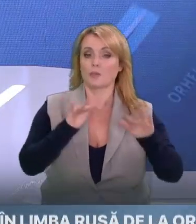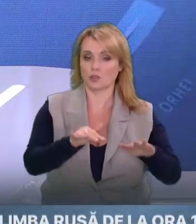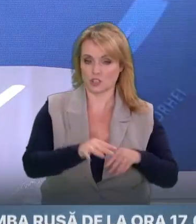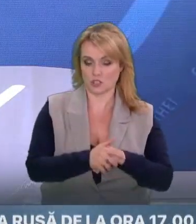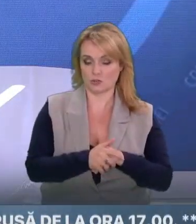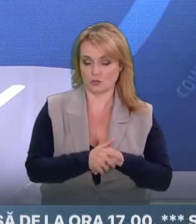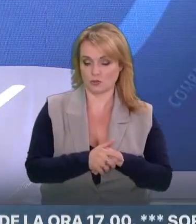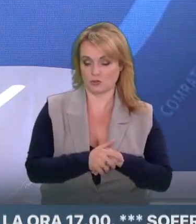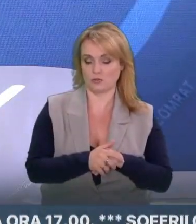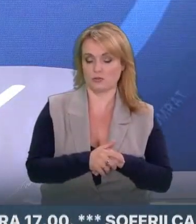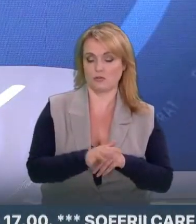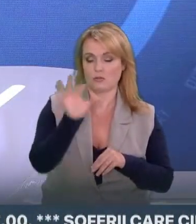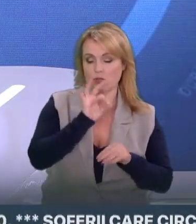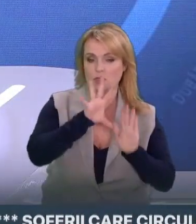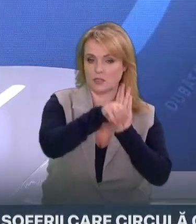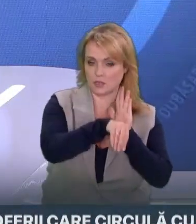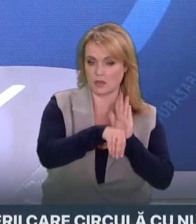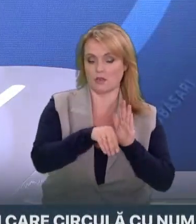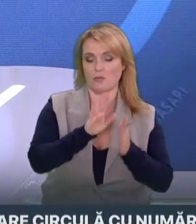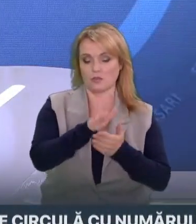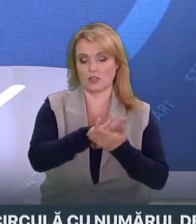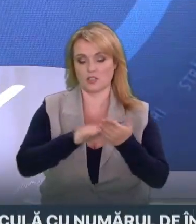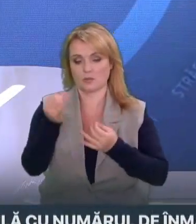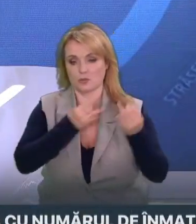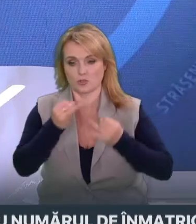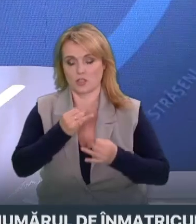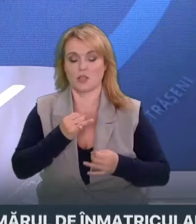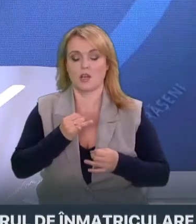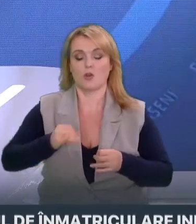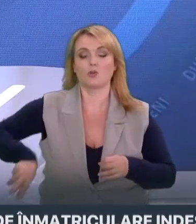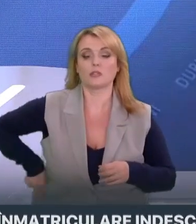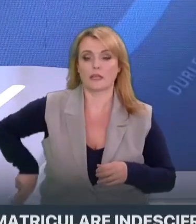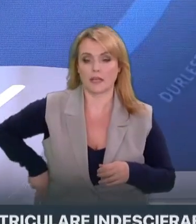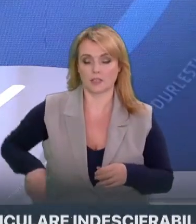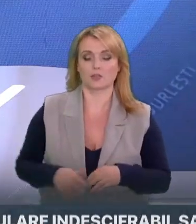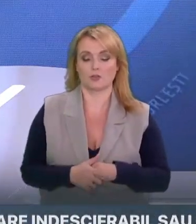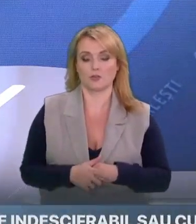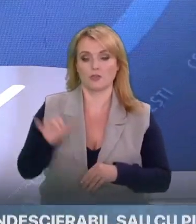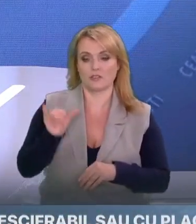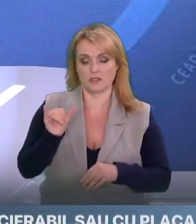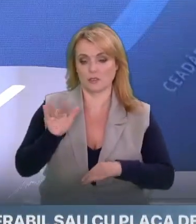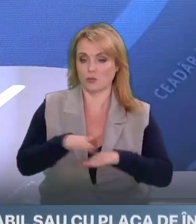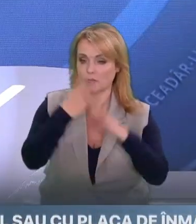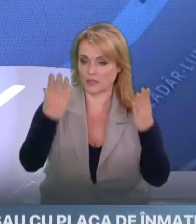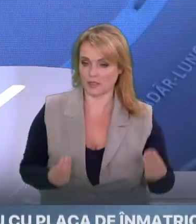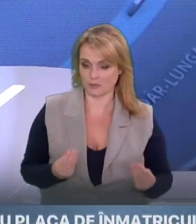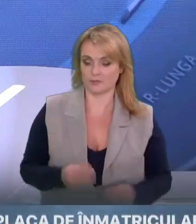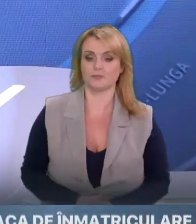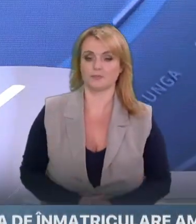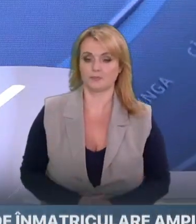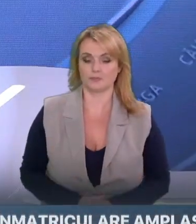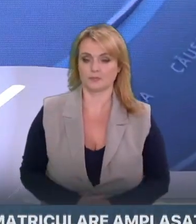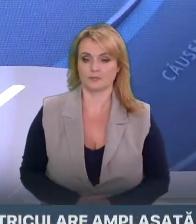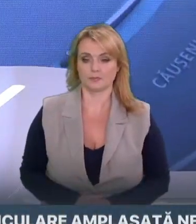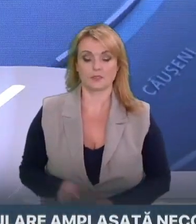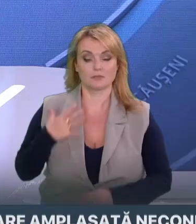Discutăm în continuare la acest subiect cu prorectorul UTM, Dinu Țurcanu, care este în legătură telefonică cu noi. Domnule Țurcanu, bună ziua! Bună ziua